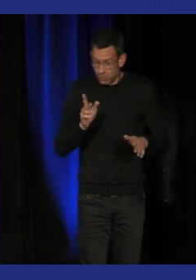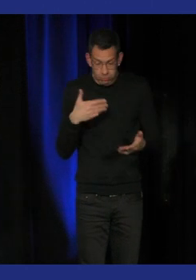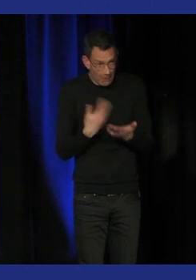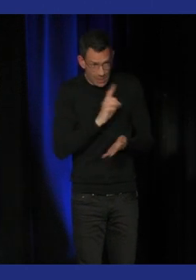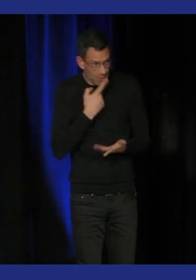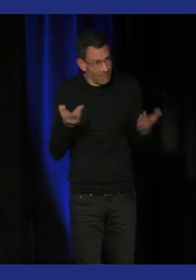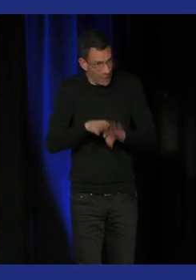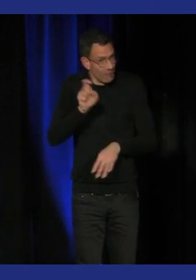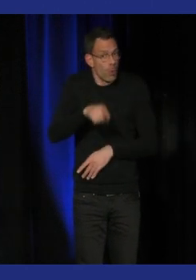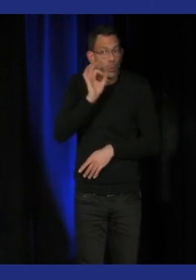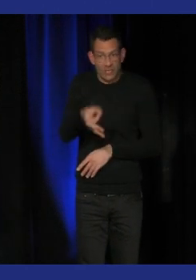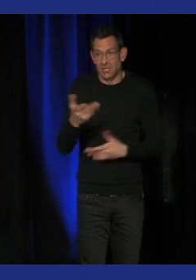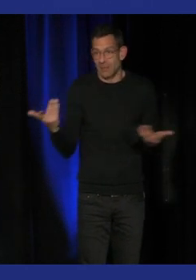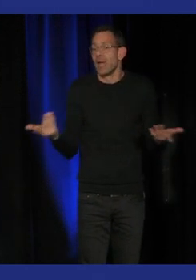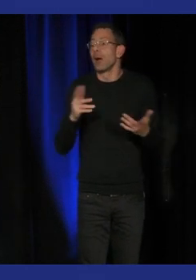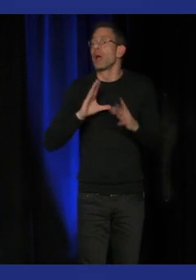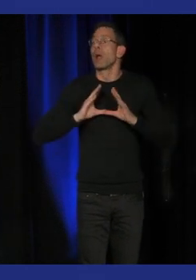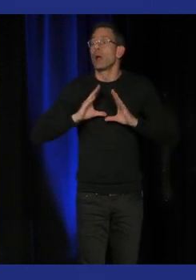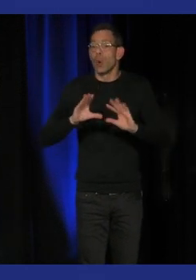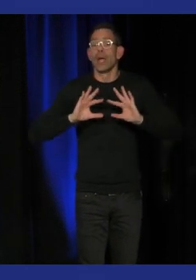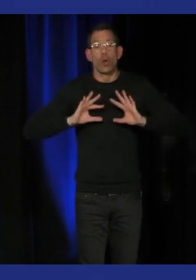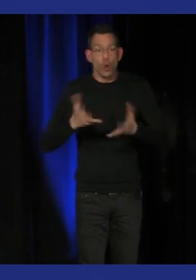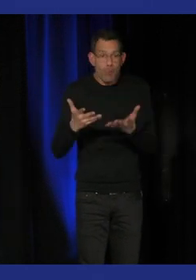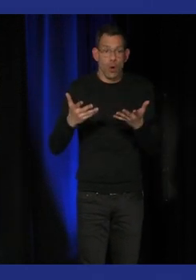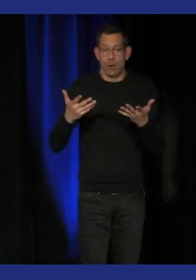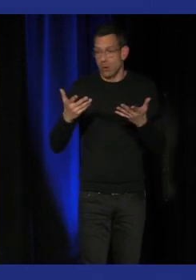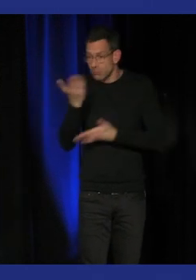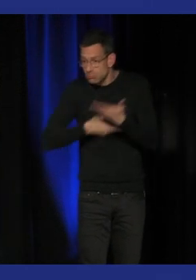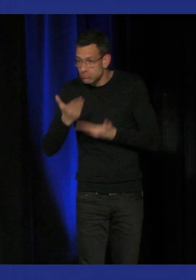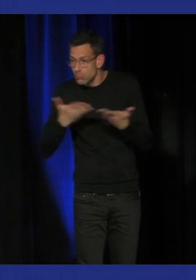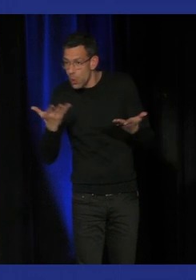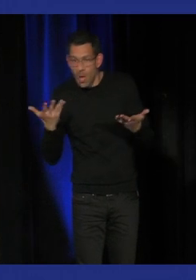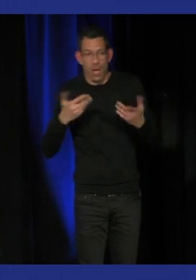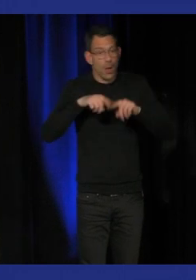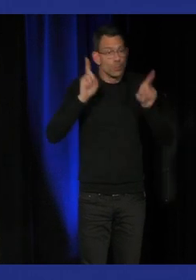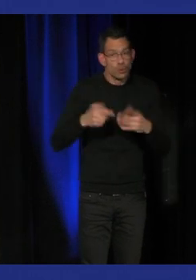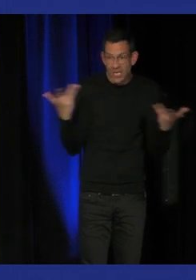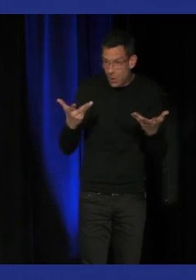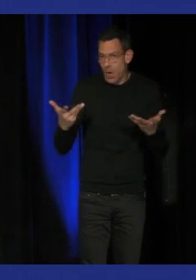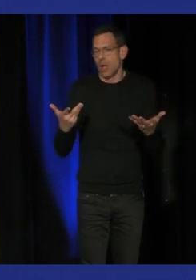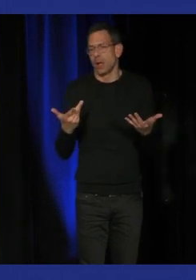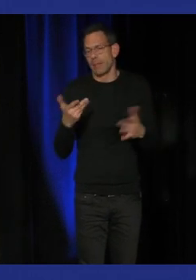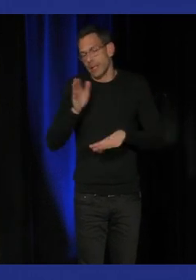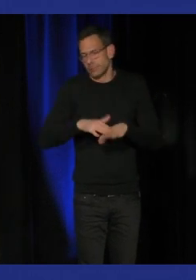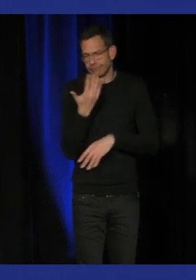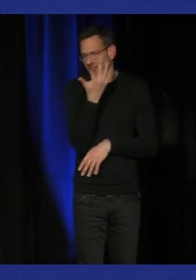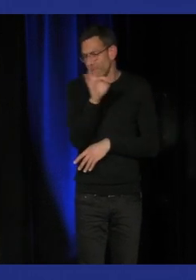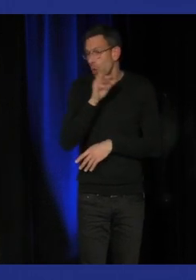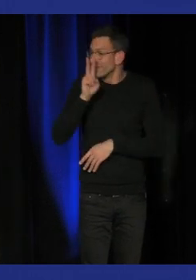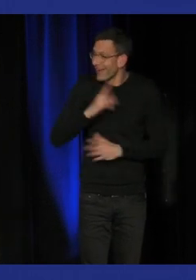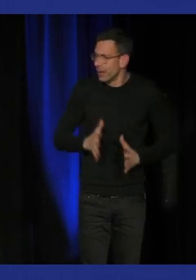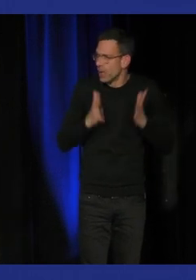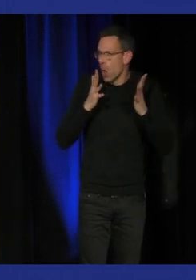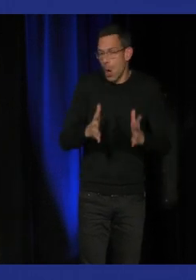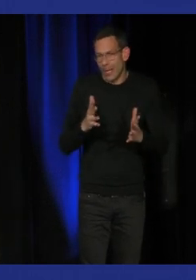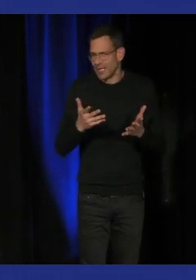quel plan on met en place, quel budget on a. Mais sauf que la France a beaucoup de mal à s'engager dans ce